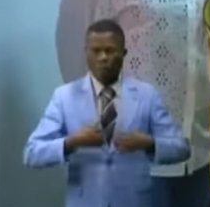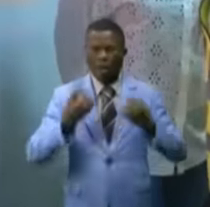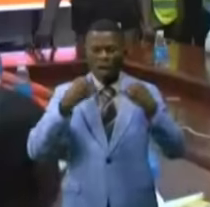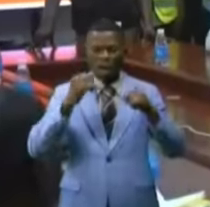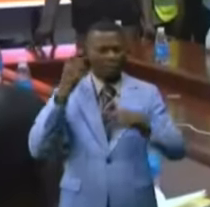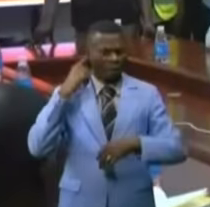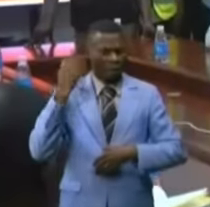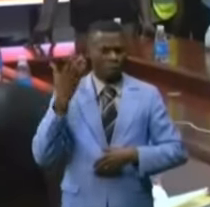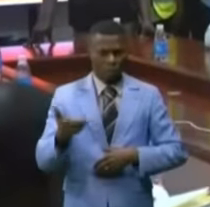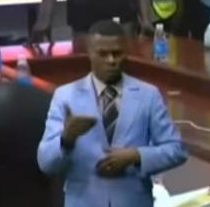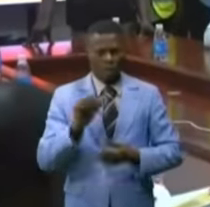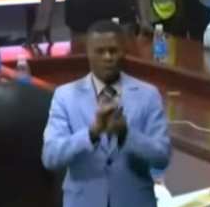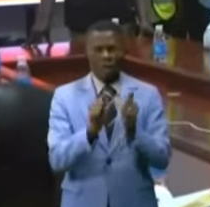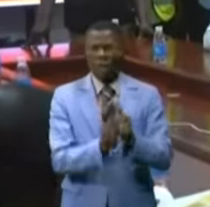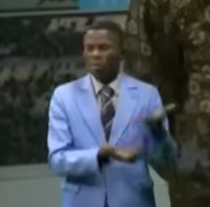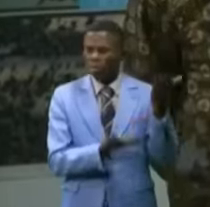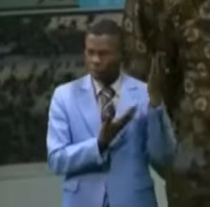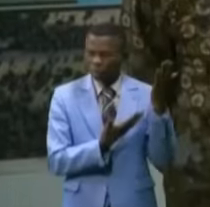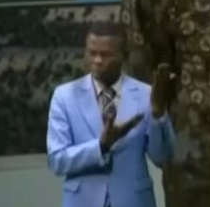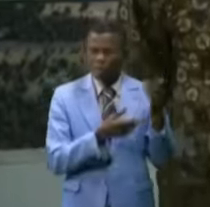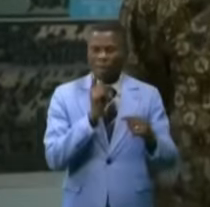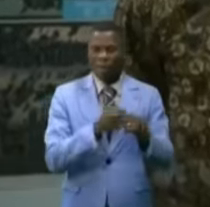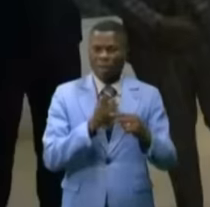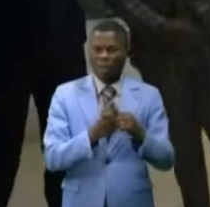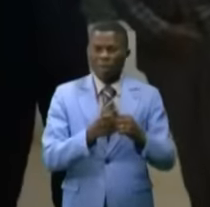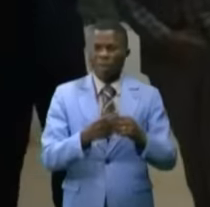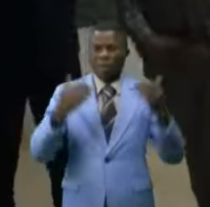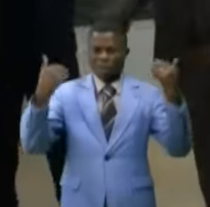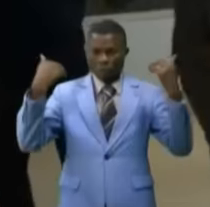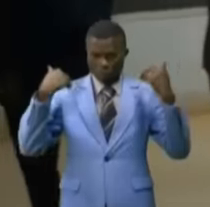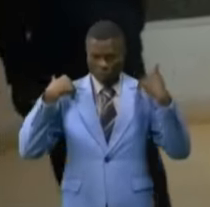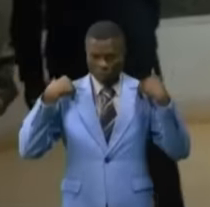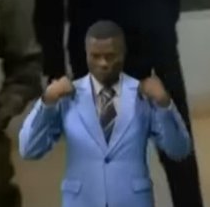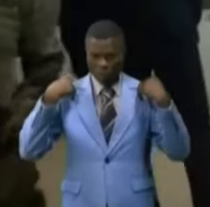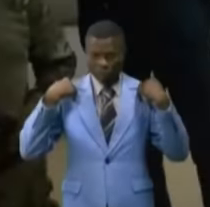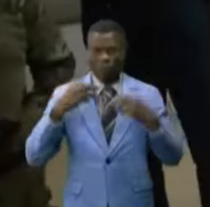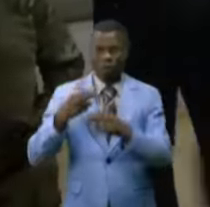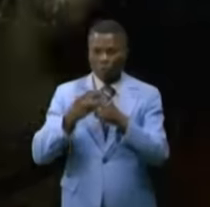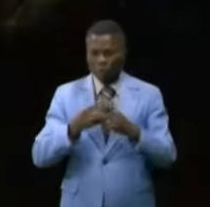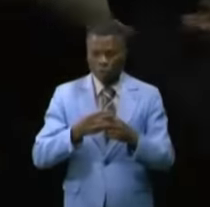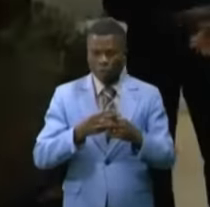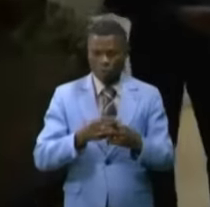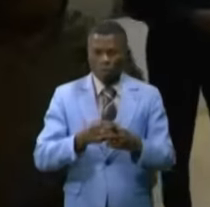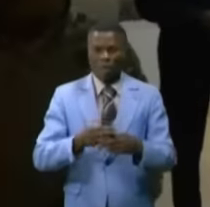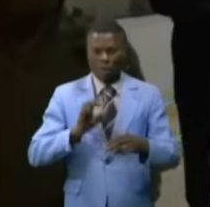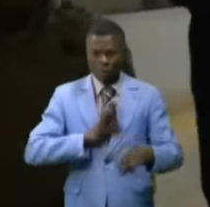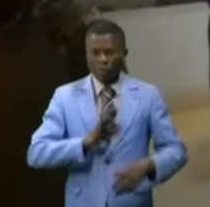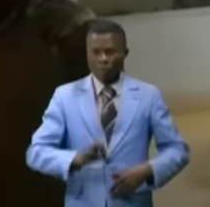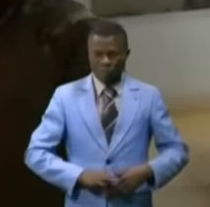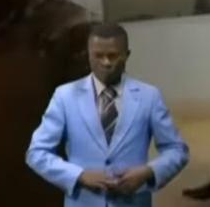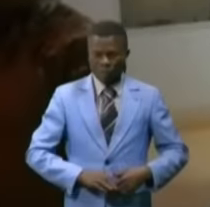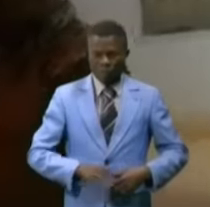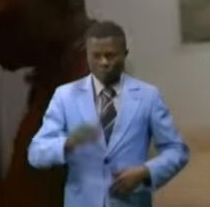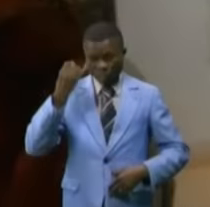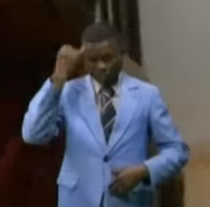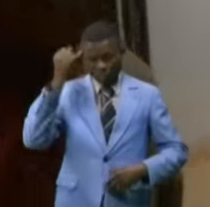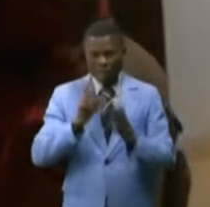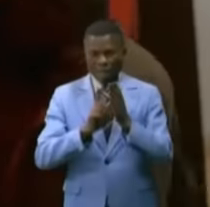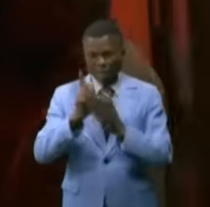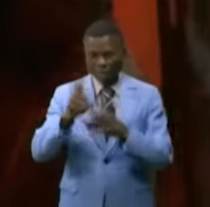l'information. Un défi majeur que les gendarmes du président Tshisekedi Félix s'emploient à redresser sans